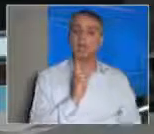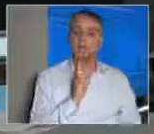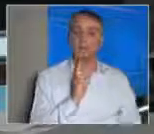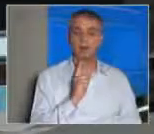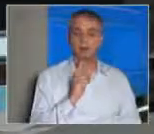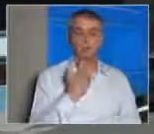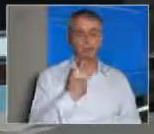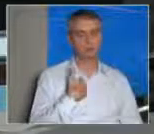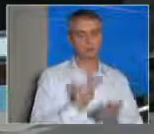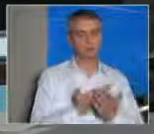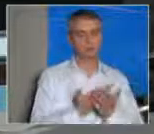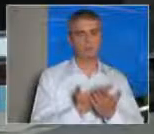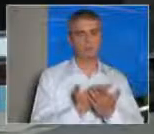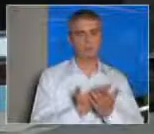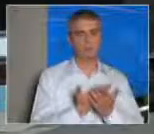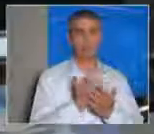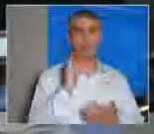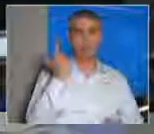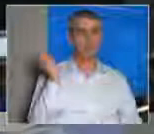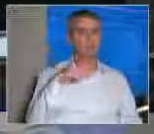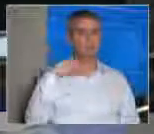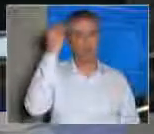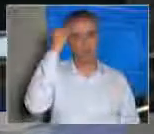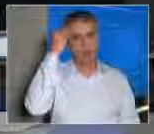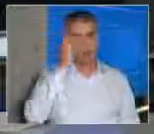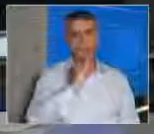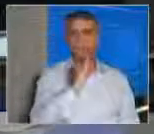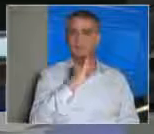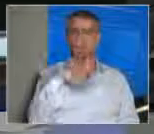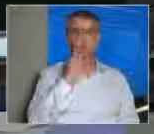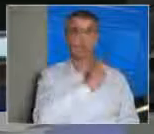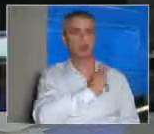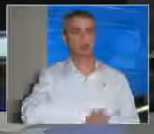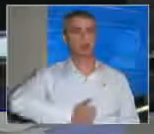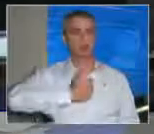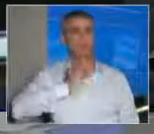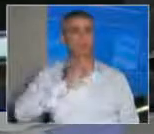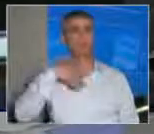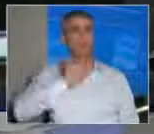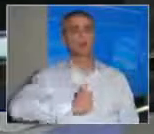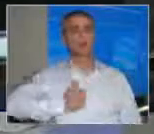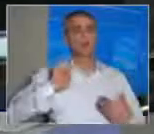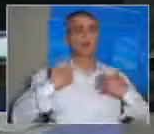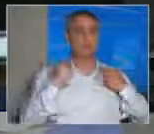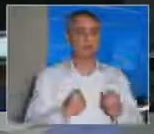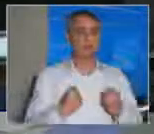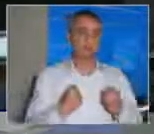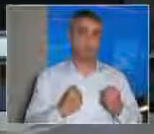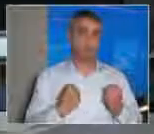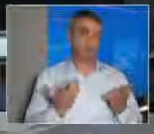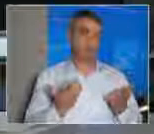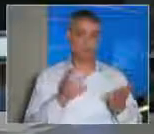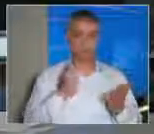כן, אני ממליצה לגנץ לבוא, כן ללמוד מה זה להיות שר, מה זה להיות שר ביטחון אולי, אם